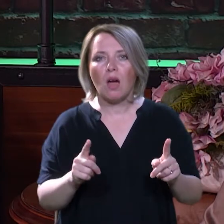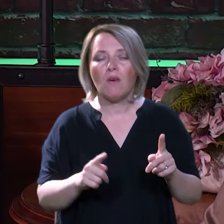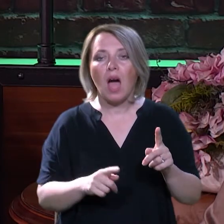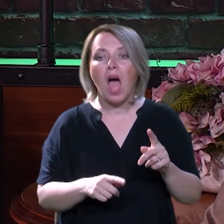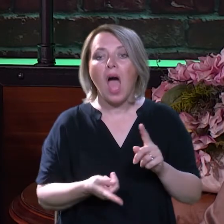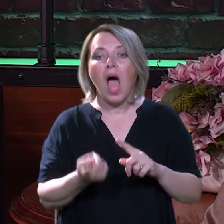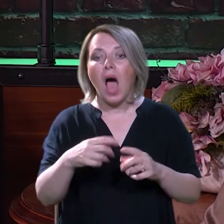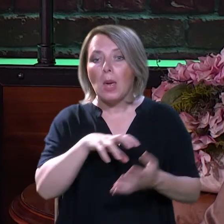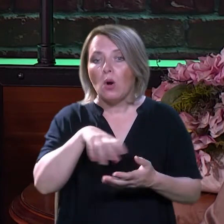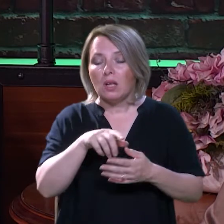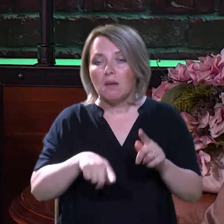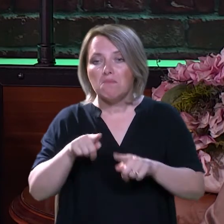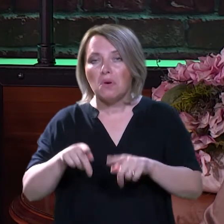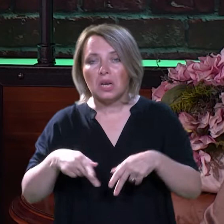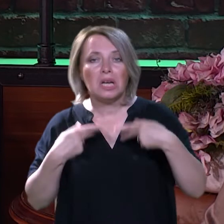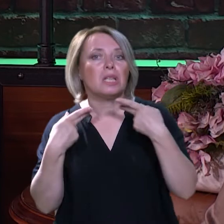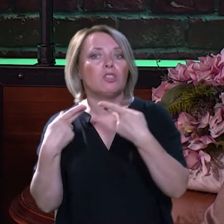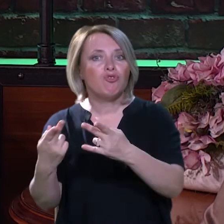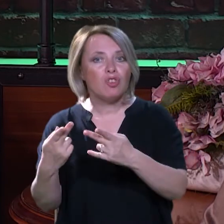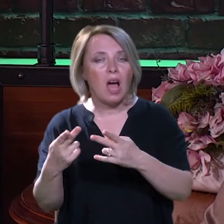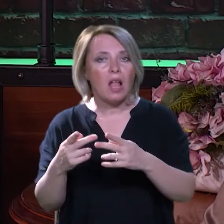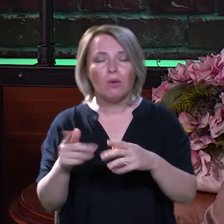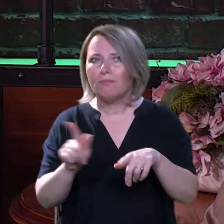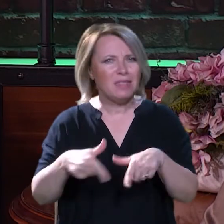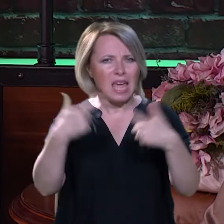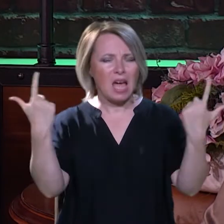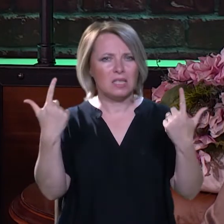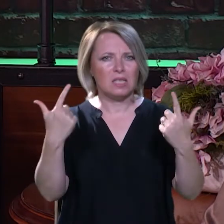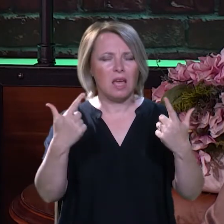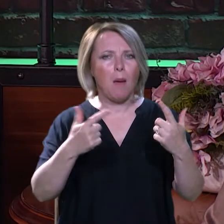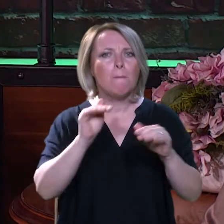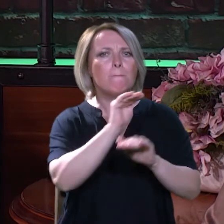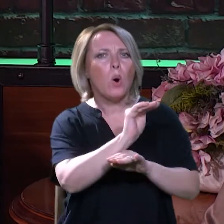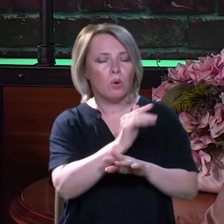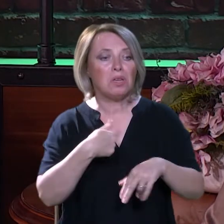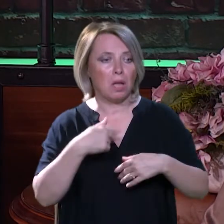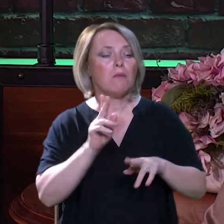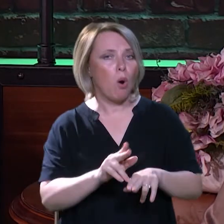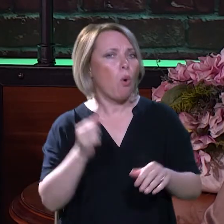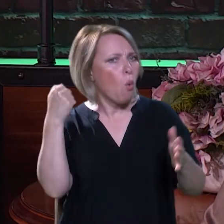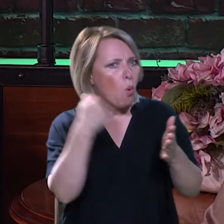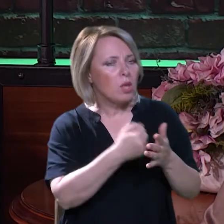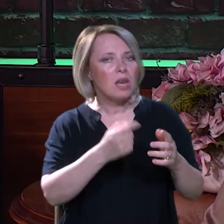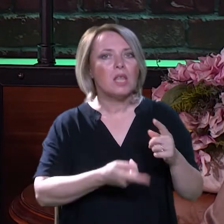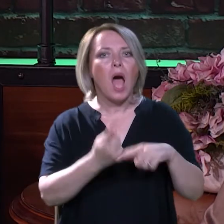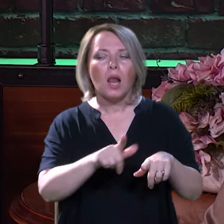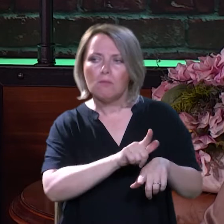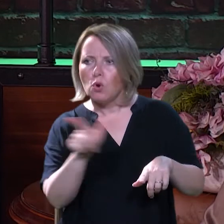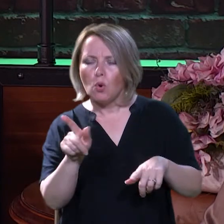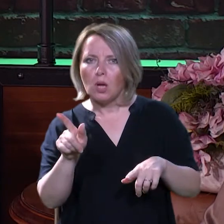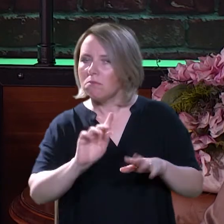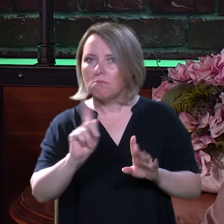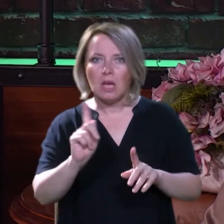šalju nejasne signale, ja te mogu udariti, ali ti se ne smiješ udarati. Ja te mogu udariti jer ja te volim, ja te